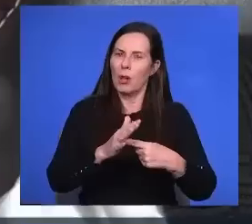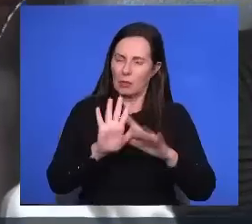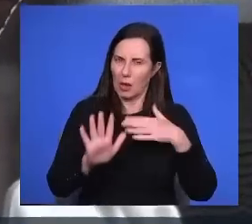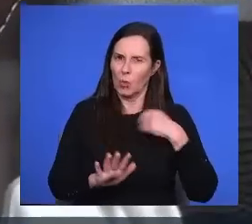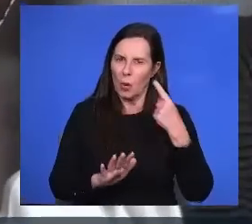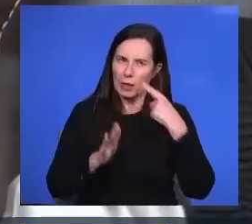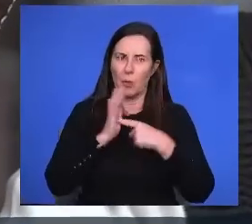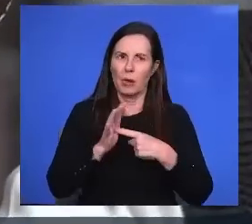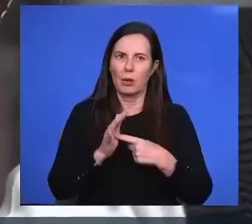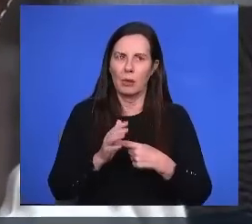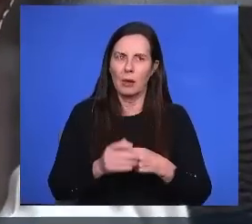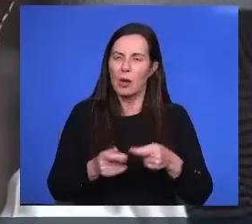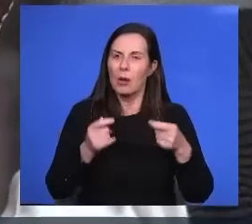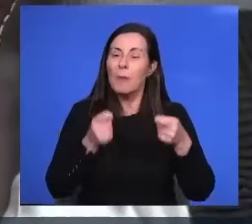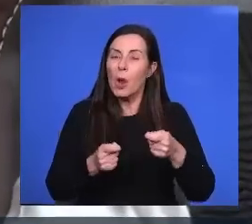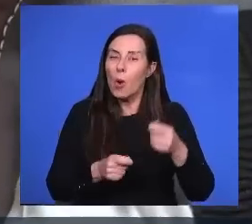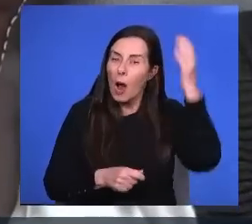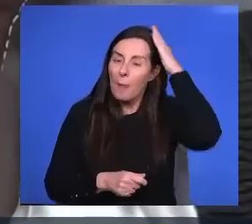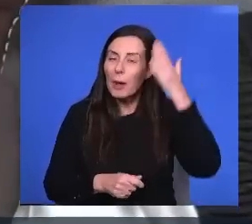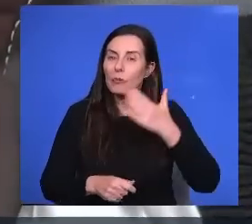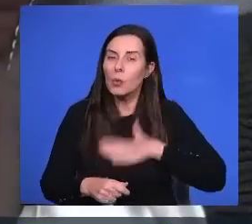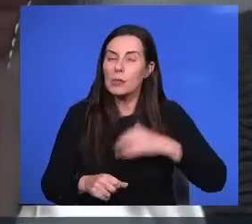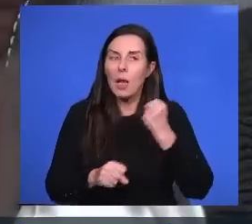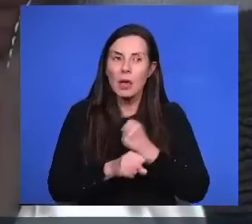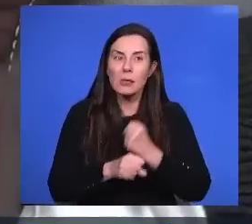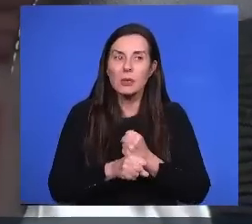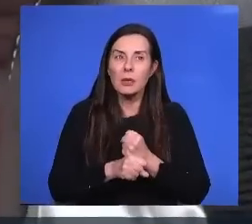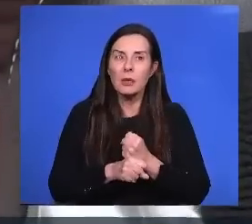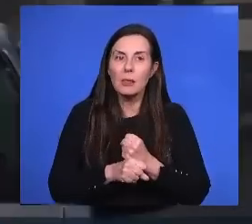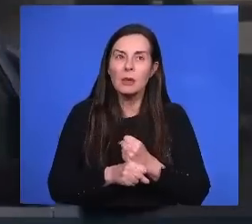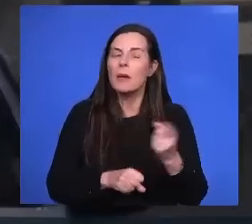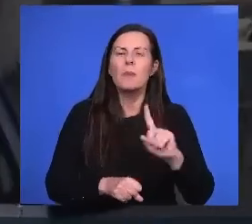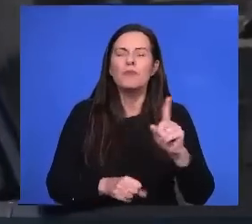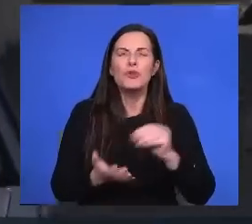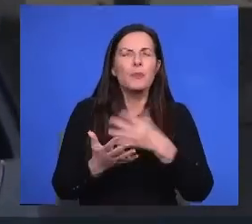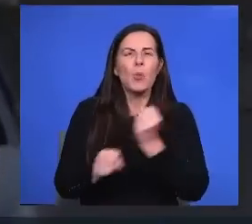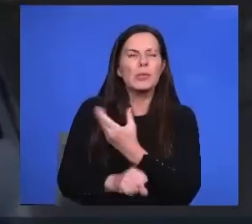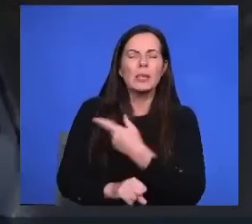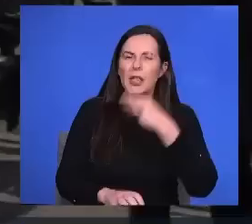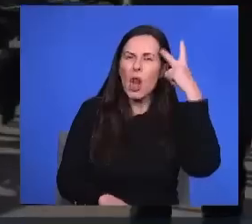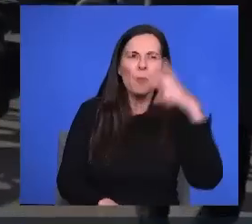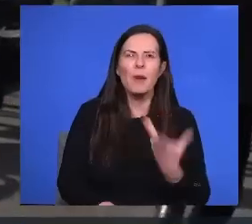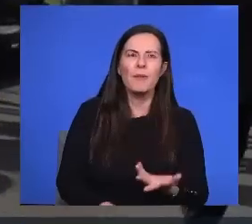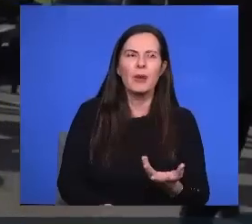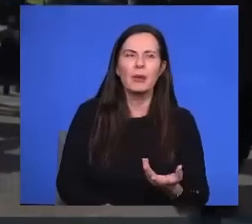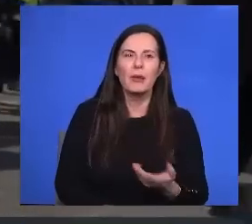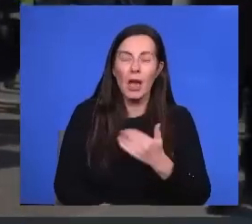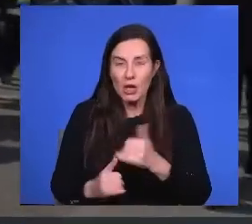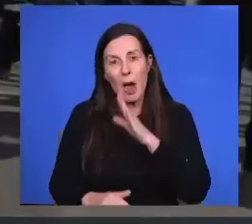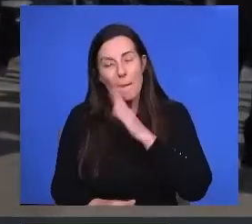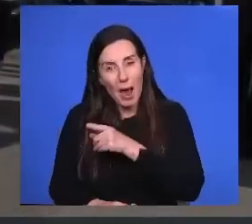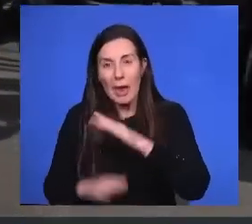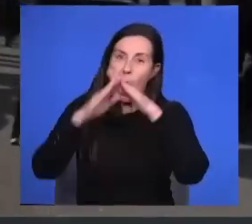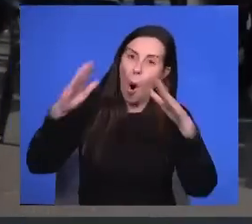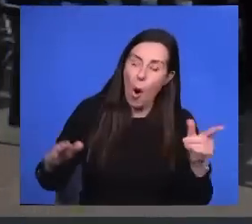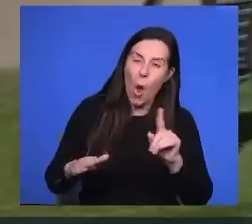בולטת. בכוח, בן גביר רוצה לייצר תמונה לרצות את מי, אני לא מבין. עכשיו בהוויה שלו זה אם יהיה